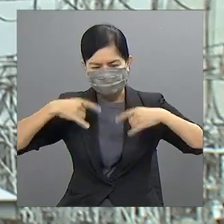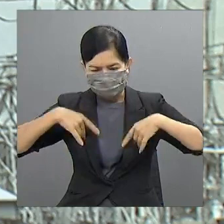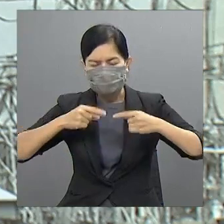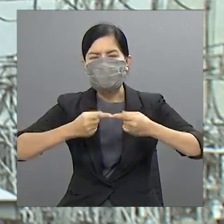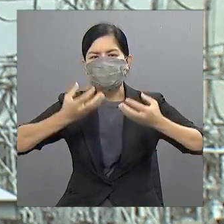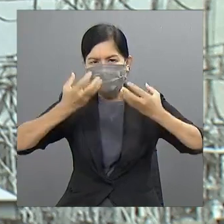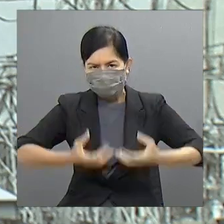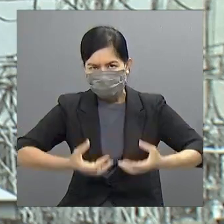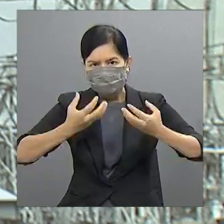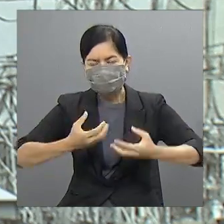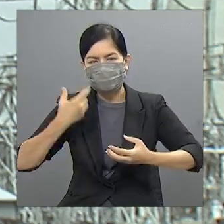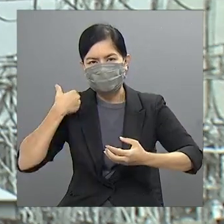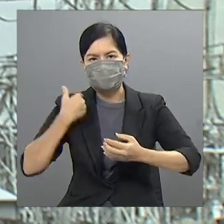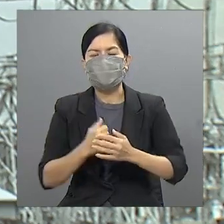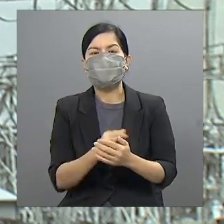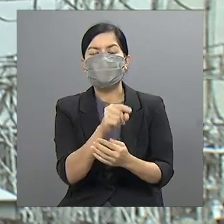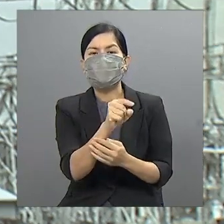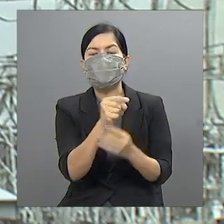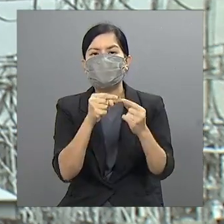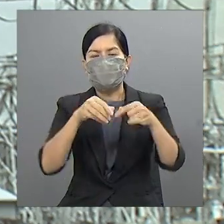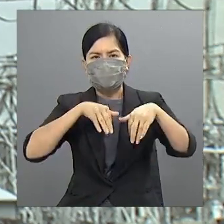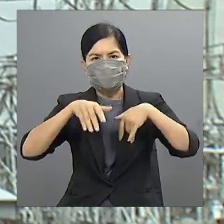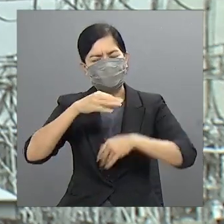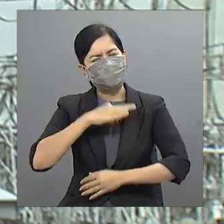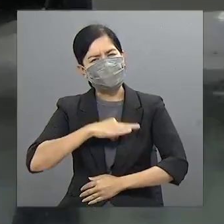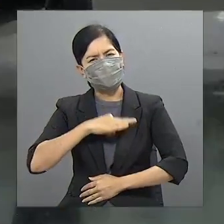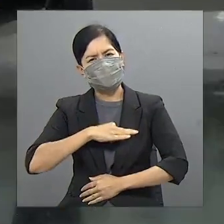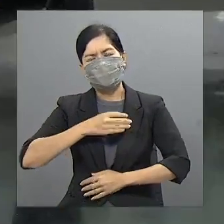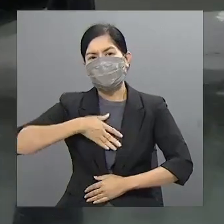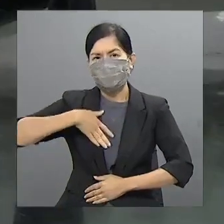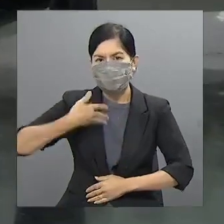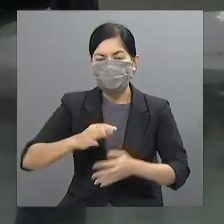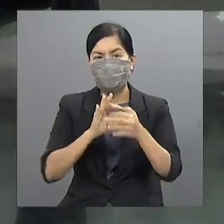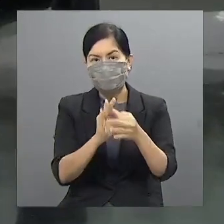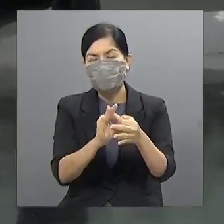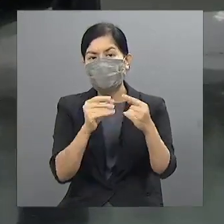แล้วนี่เองก็ส่งผลให้ประชาชนมีความกังวลตามไปด้วยเช่นเดียวกันค่ะ ค่ะขอบคุณค่ะ